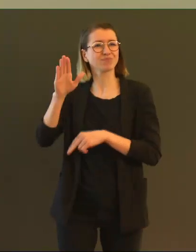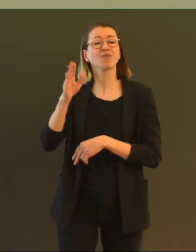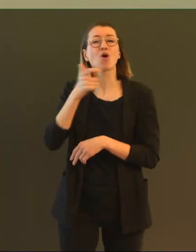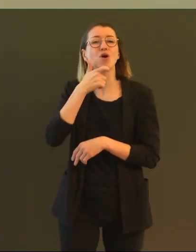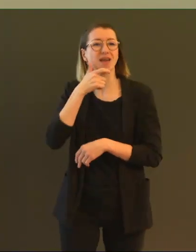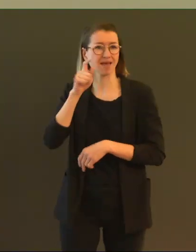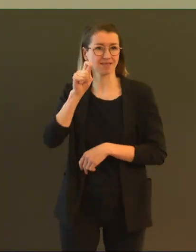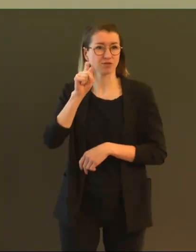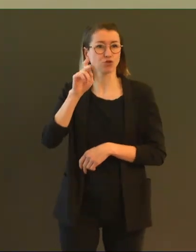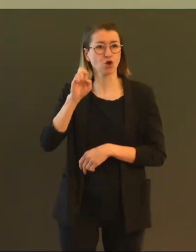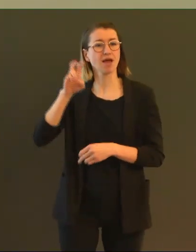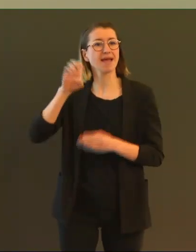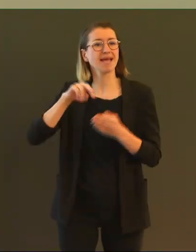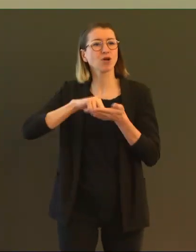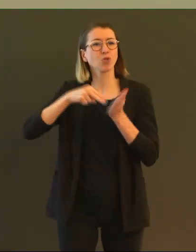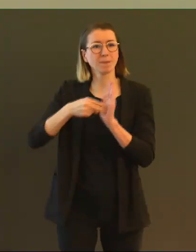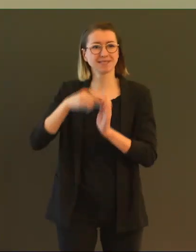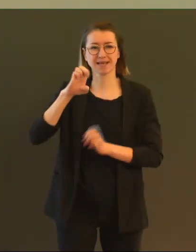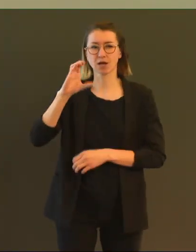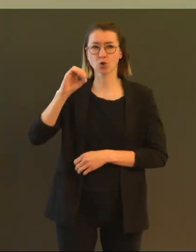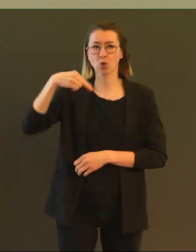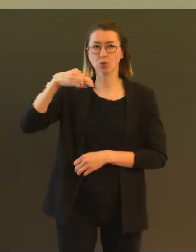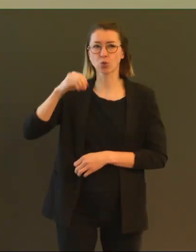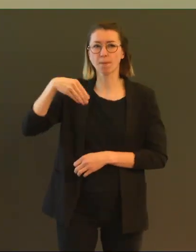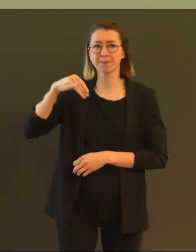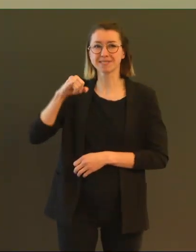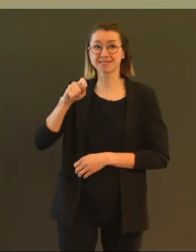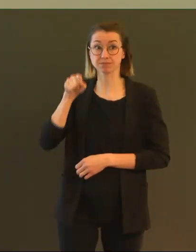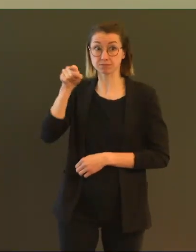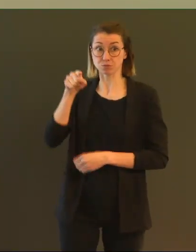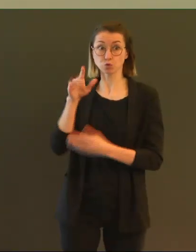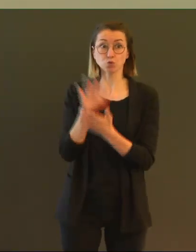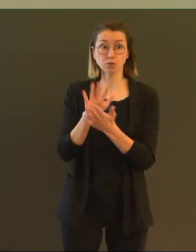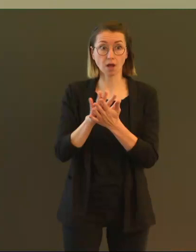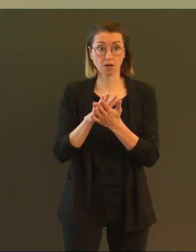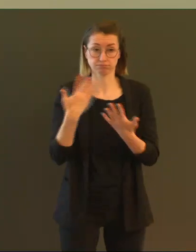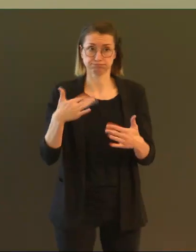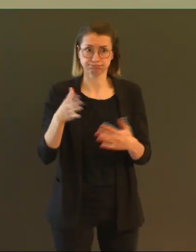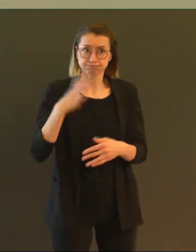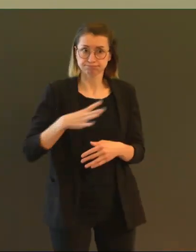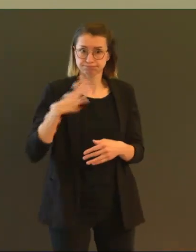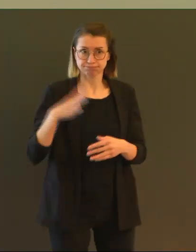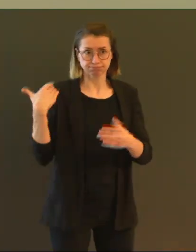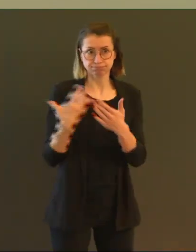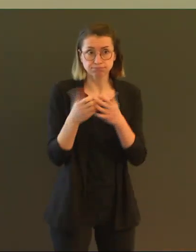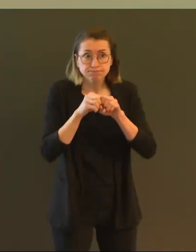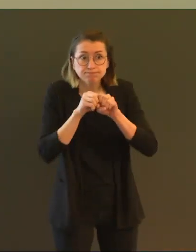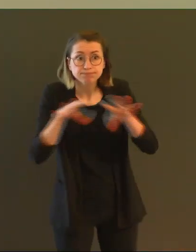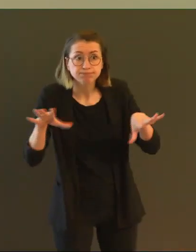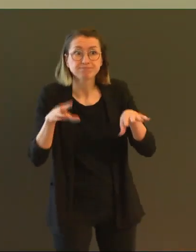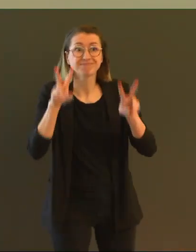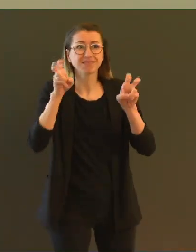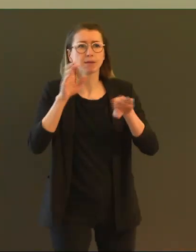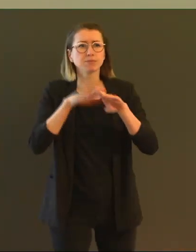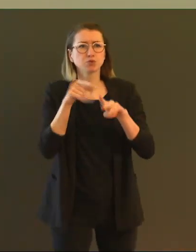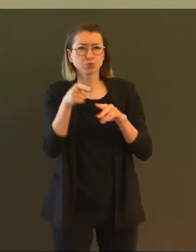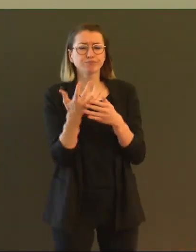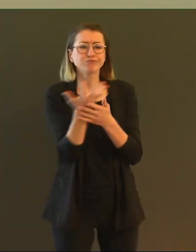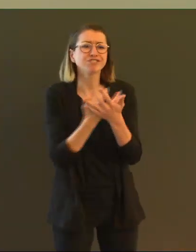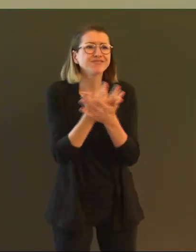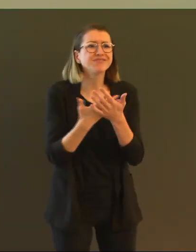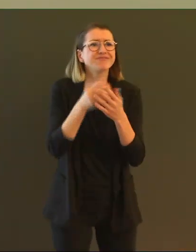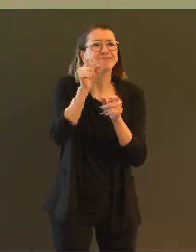de la surmortalité au niveau de différents pays en Europe et ailleurs dans le monde. Ceci mis en parallèle